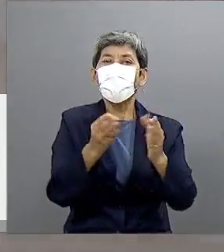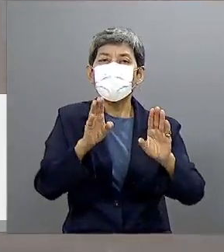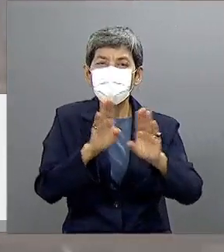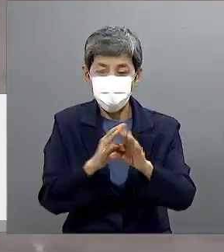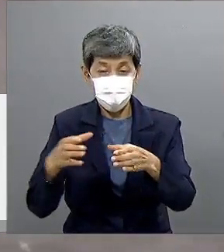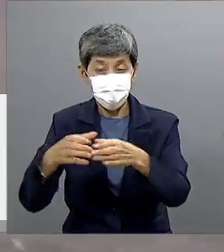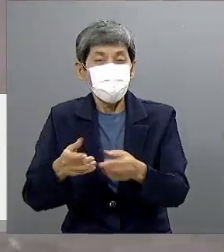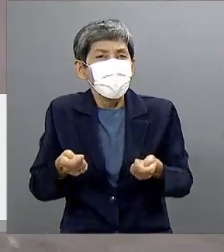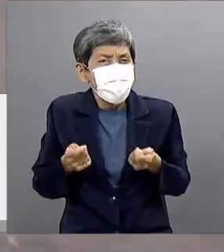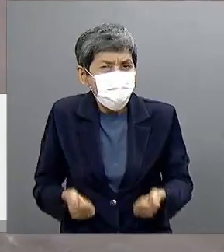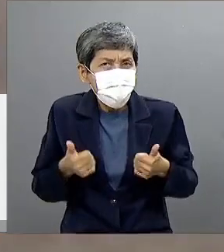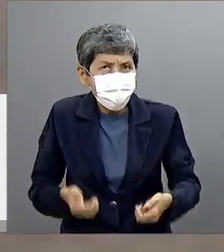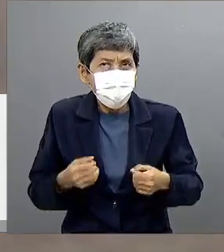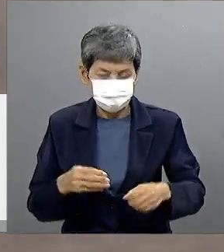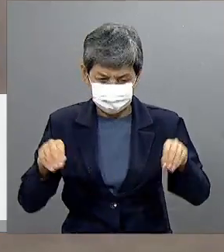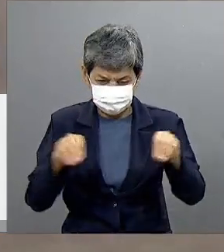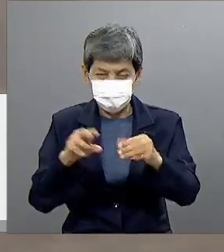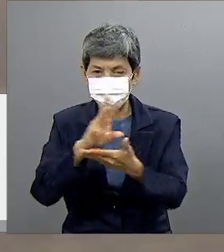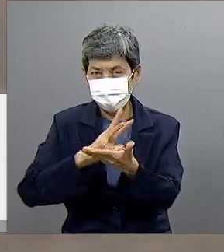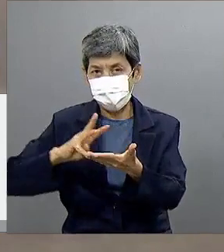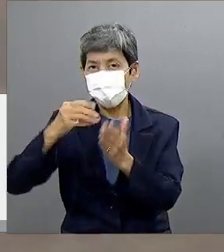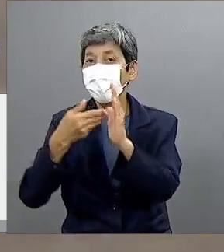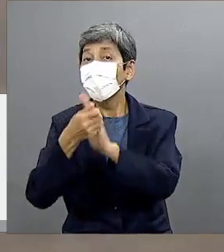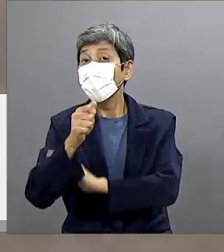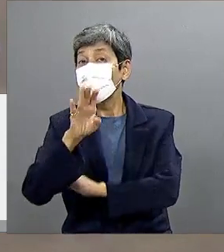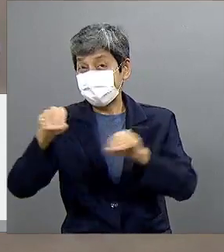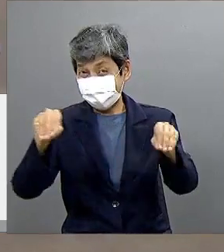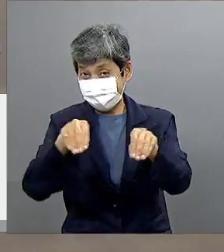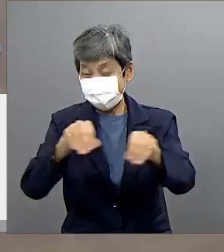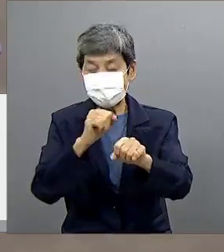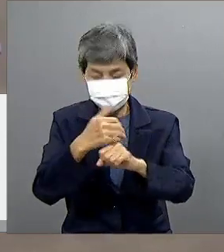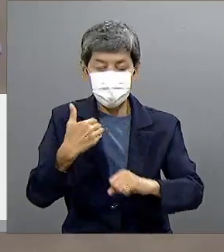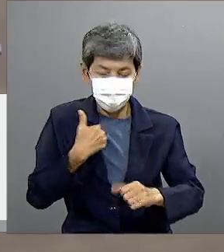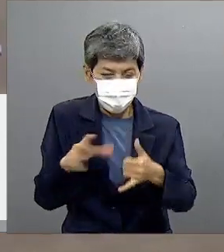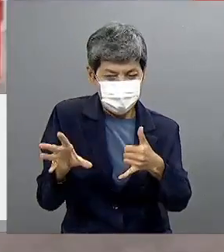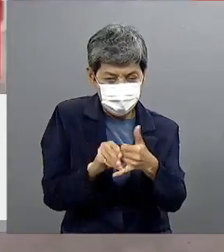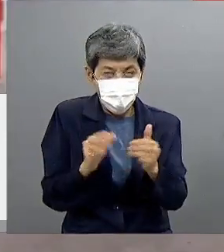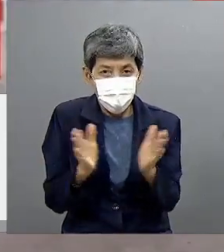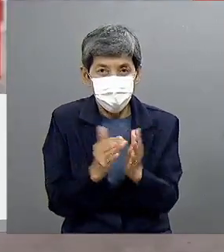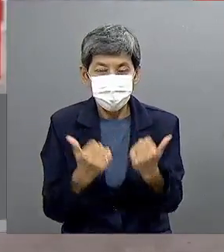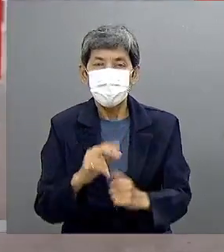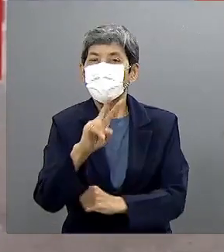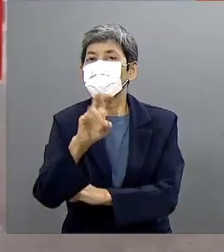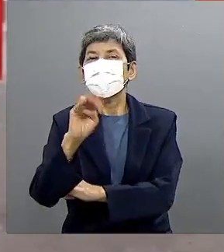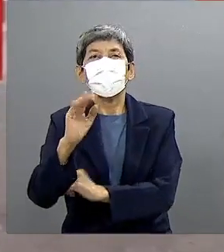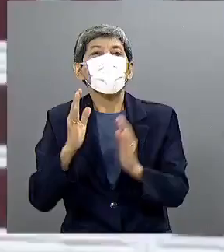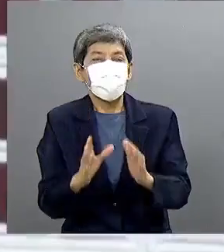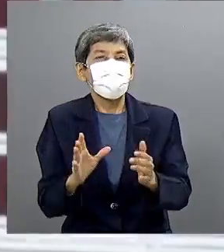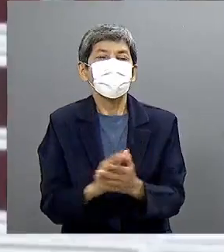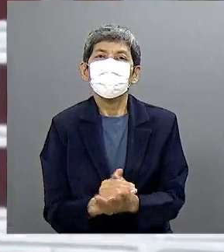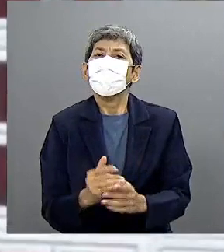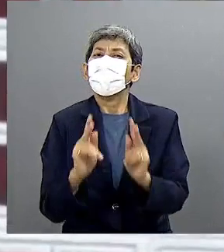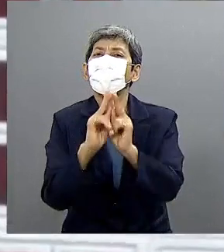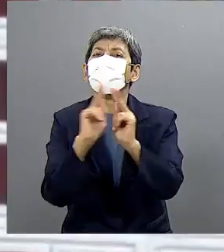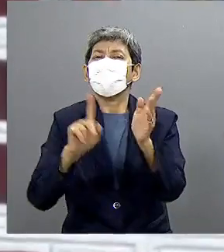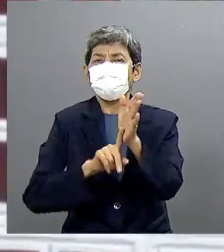านเหม่งจ๋ายใกล้กับมหาวิทยาลัยอุบลราชธานีขณะนี้มียอดติดเชื้อรวม240คนซึ่งคณะกรรมการโรคติดต่อ